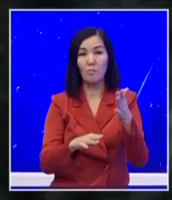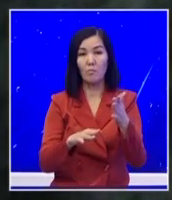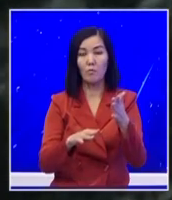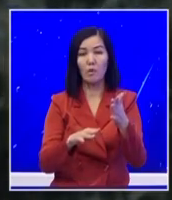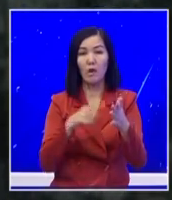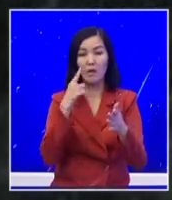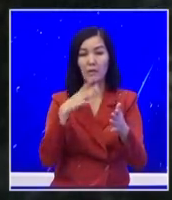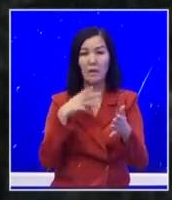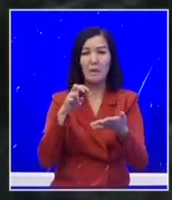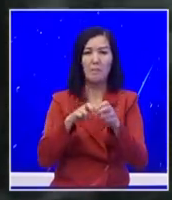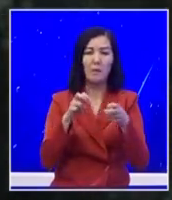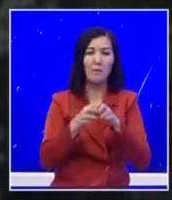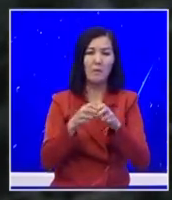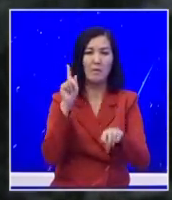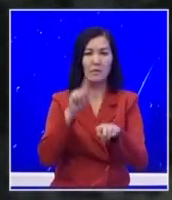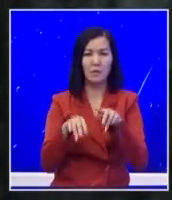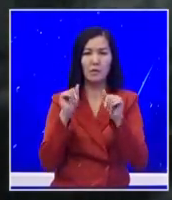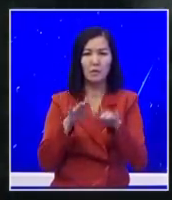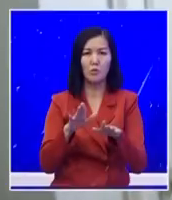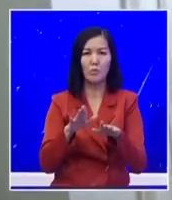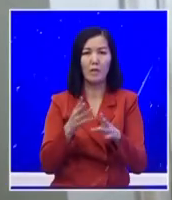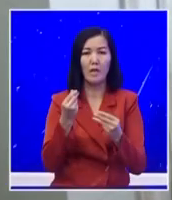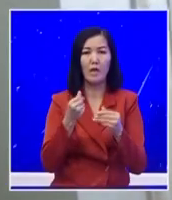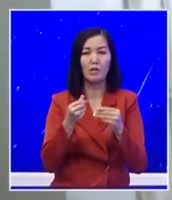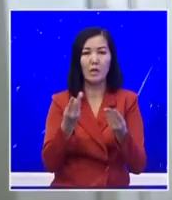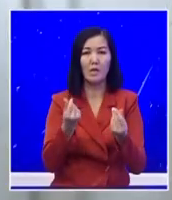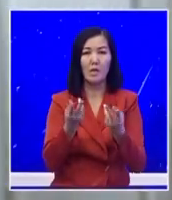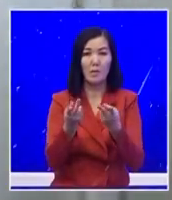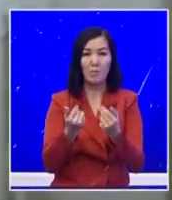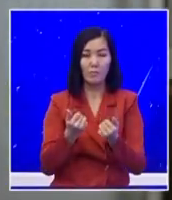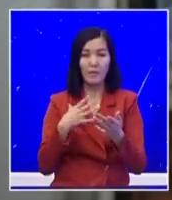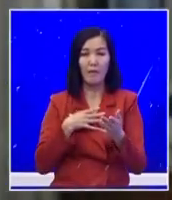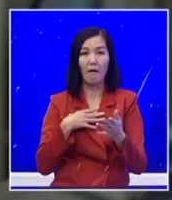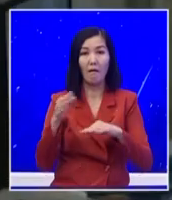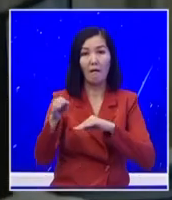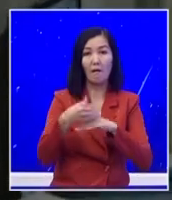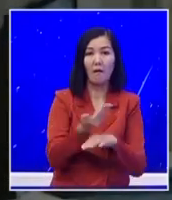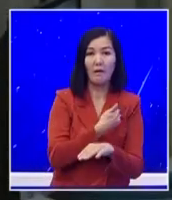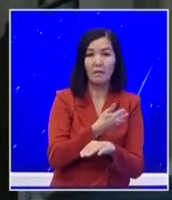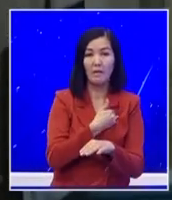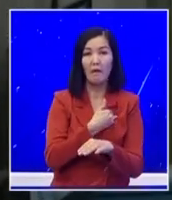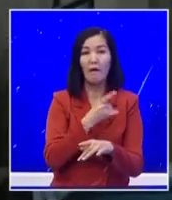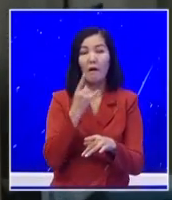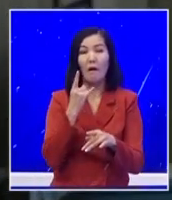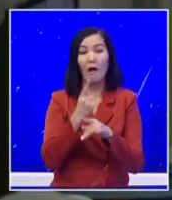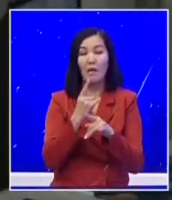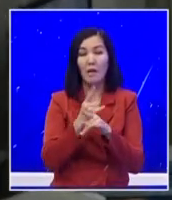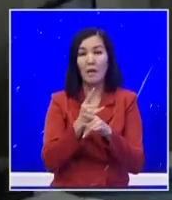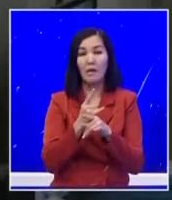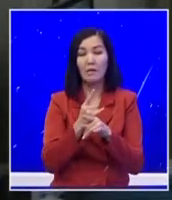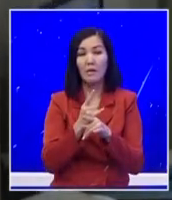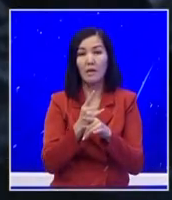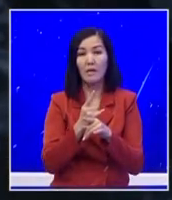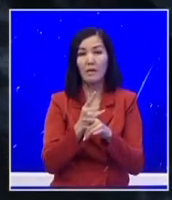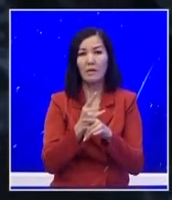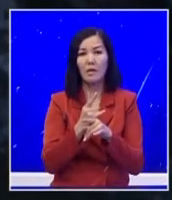қорқытқан. Проблеманы тез шешуге болатынын аңдатып, ақша бопсалаған. Алаяқтарға алданғандар аз емес. Қала маңында